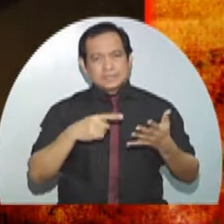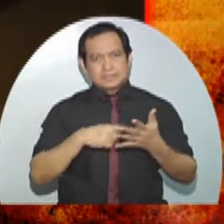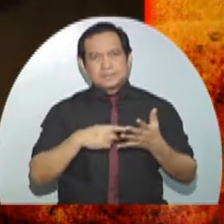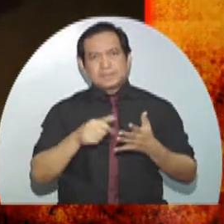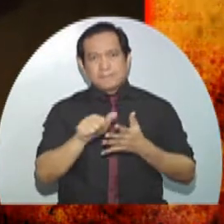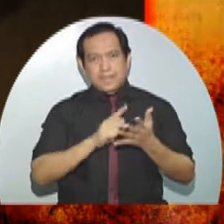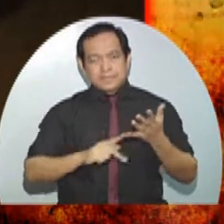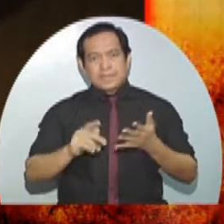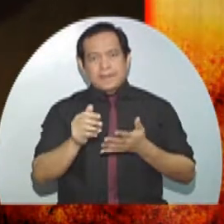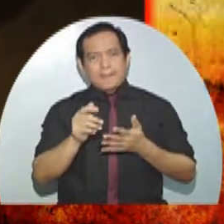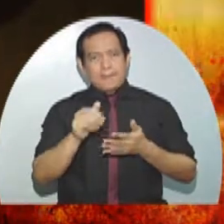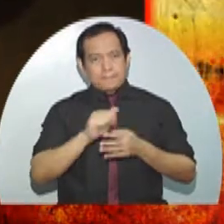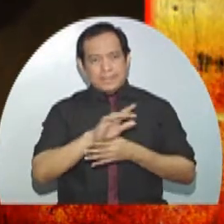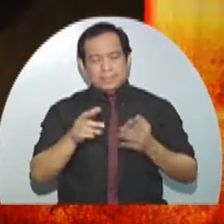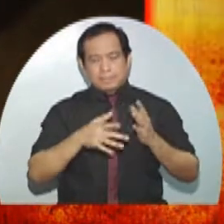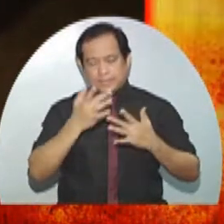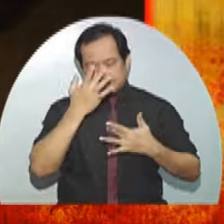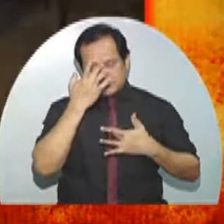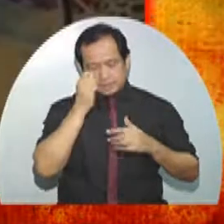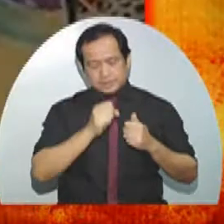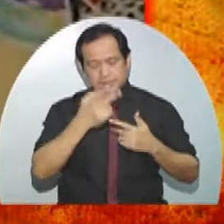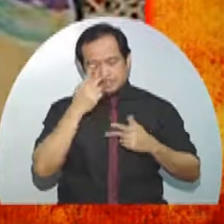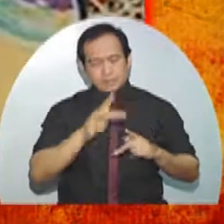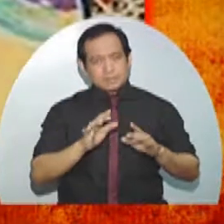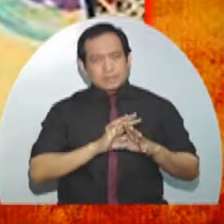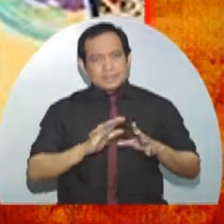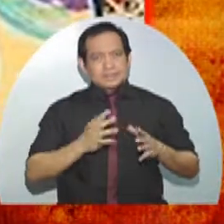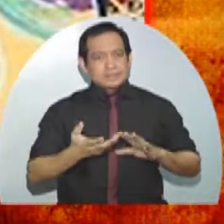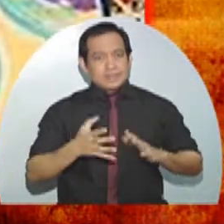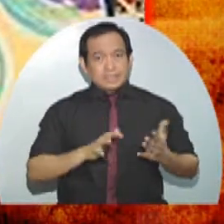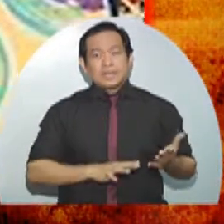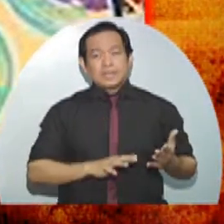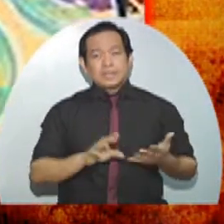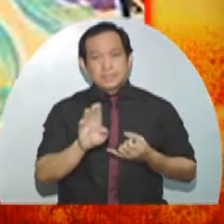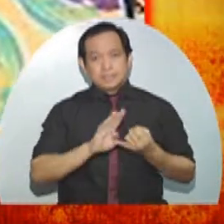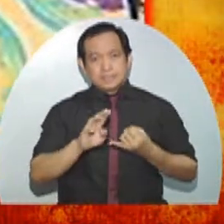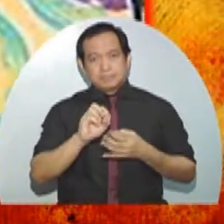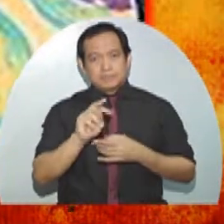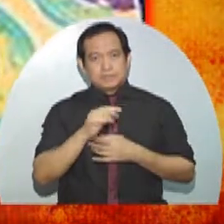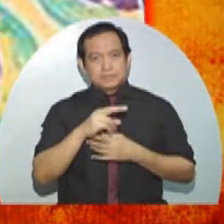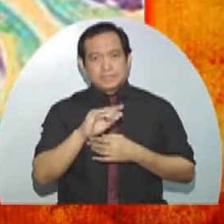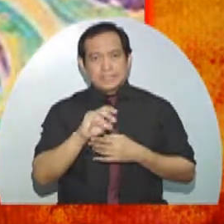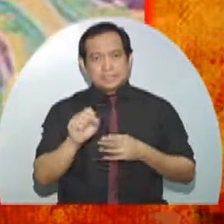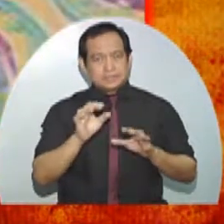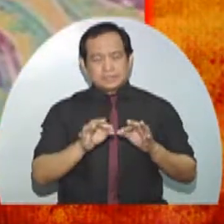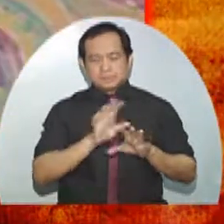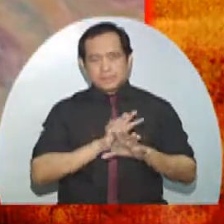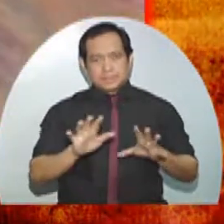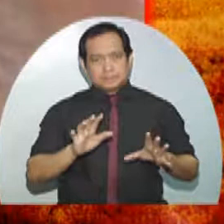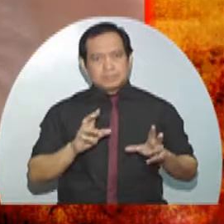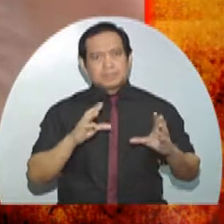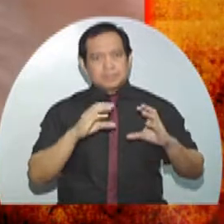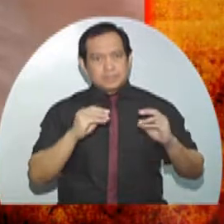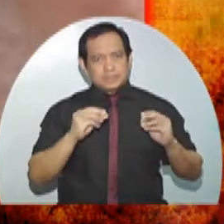gangrena para hindi ito ikamatay ng pasyente. Ang bacterial meningitis kapag hindi naagapan